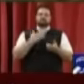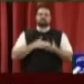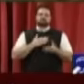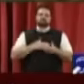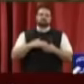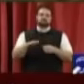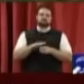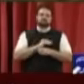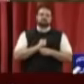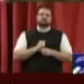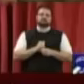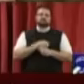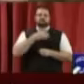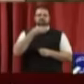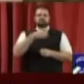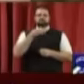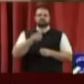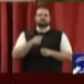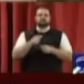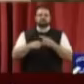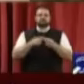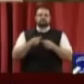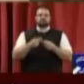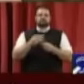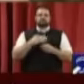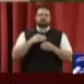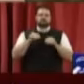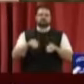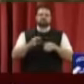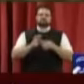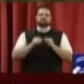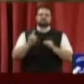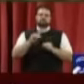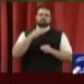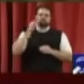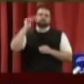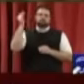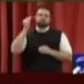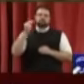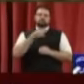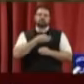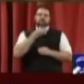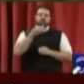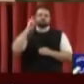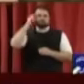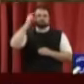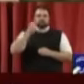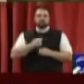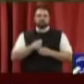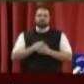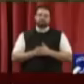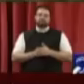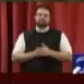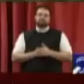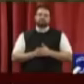îi spui. După în timp am înțeles eu că nu îi spun chiar Dumnezeu, îi spun creierului meu care și acolo este Dumnezeu, evident. Și prin